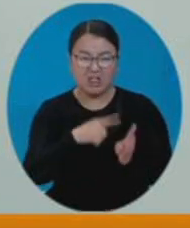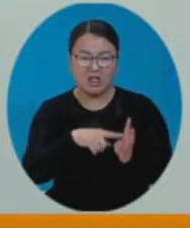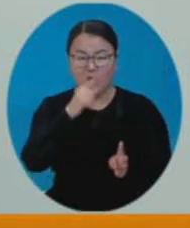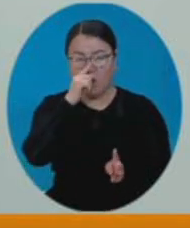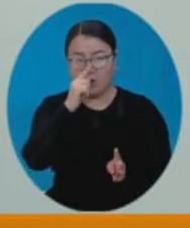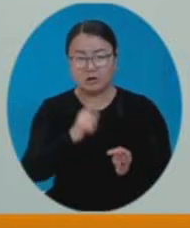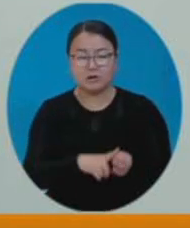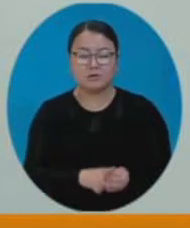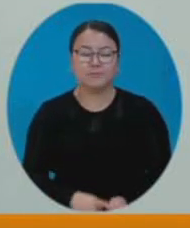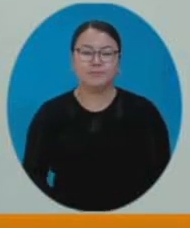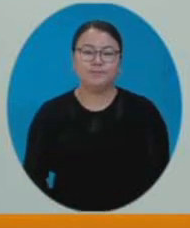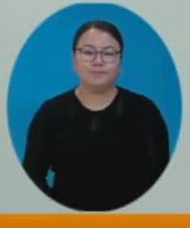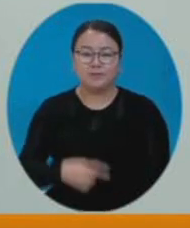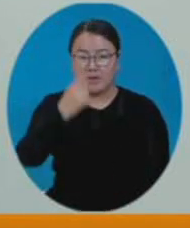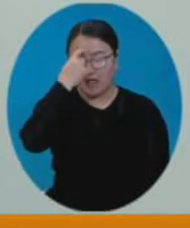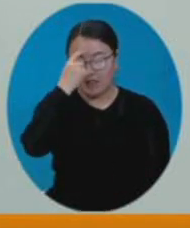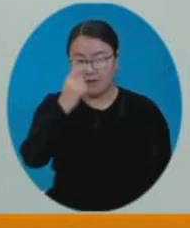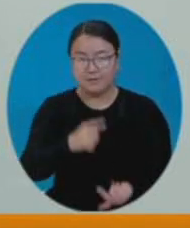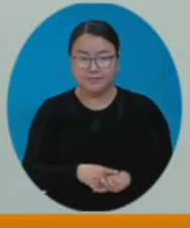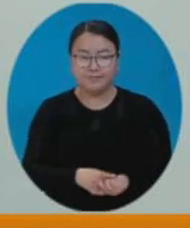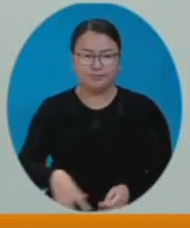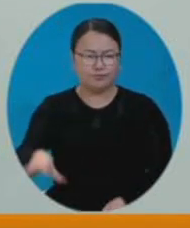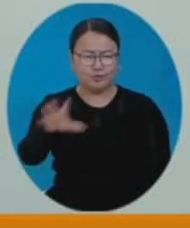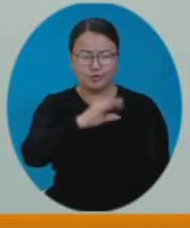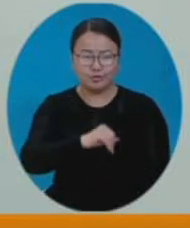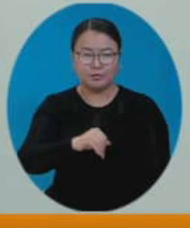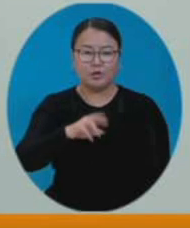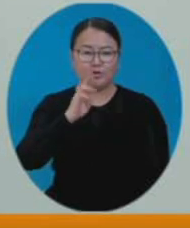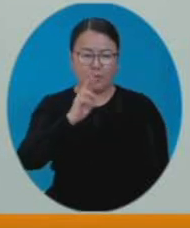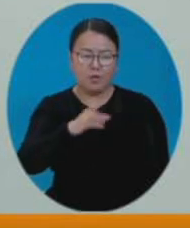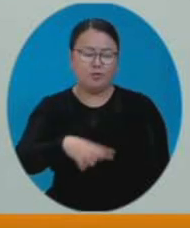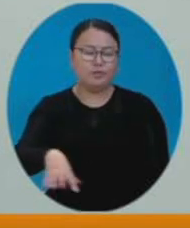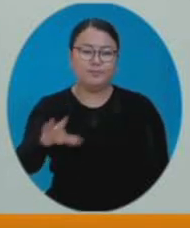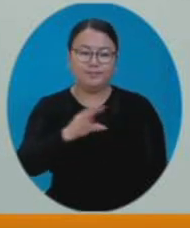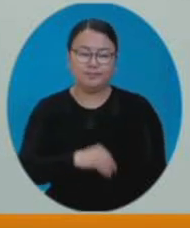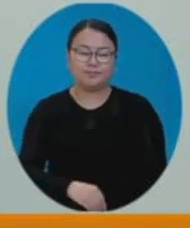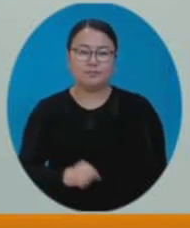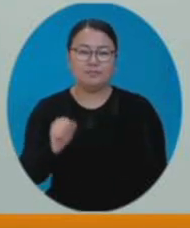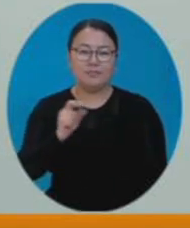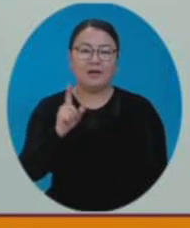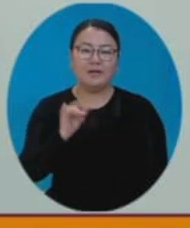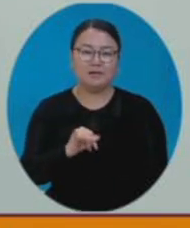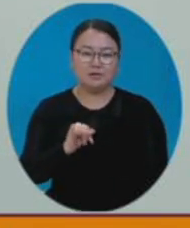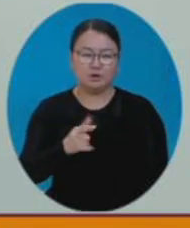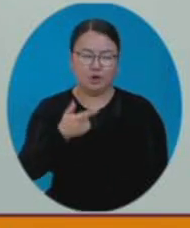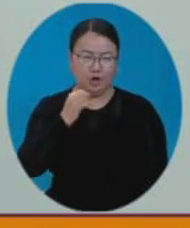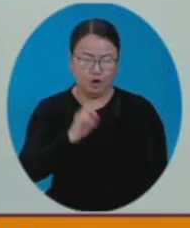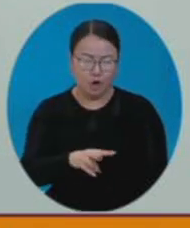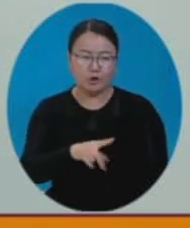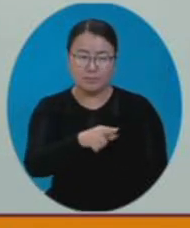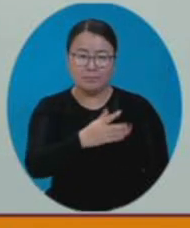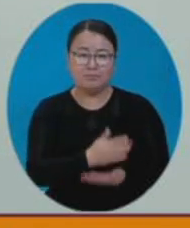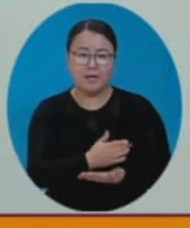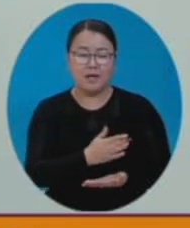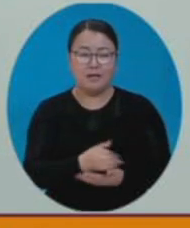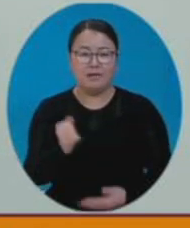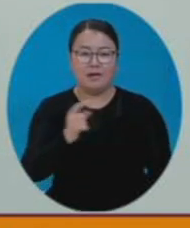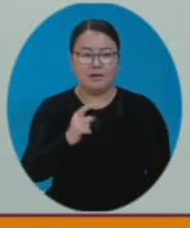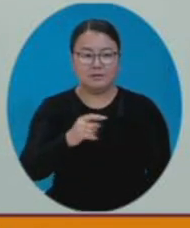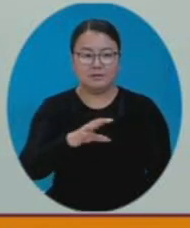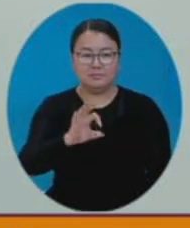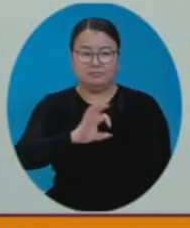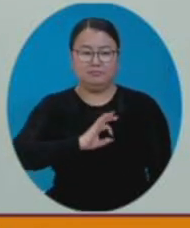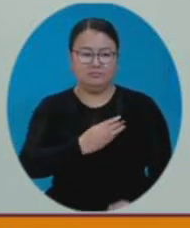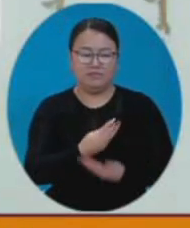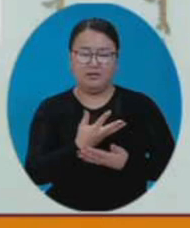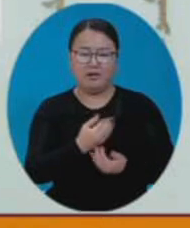Орос, одоо энэ итгэг эдгээр бүгдээрээ Япон, эдгээр бүгдээрээ Азад голж орсдог учраас Азаас медаль авах гэдэг бол